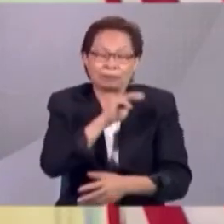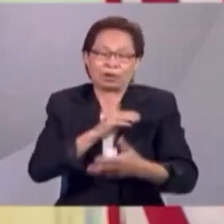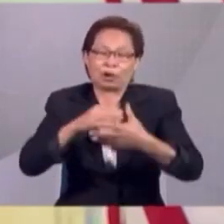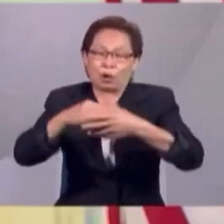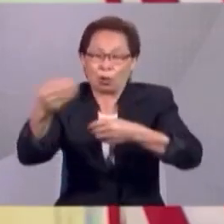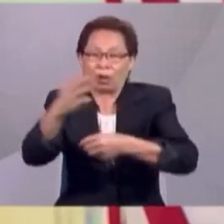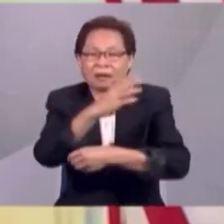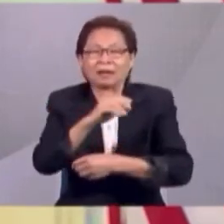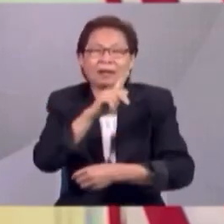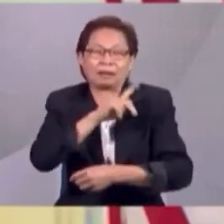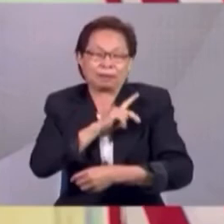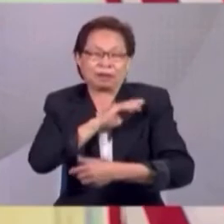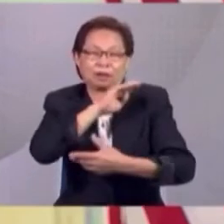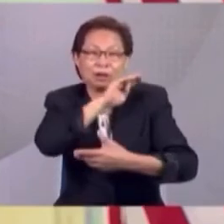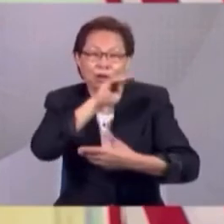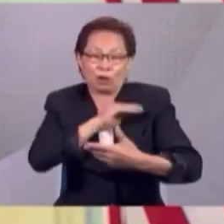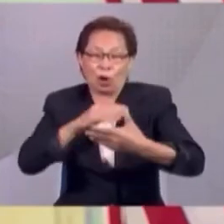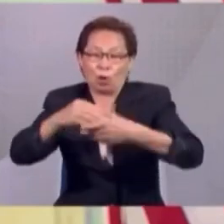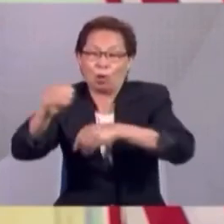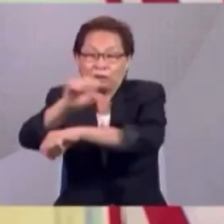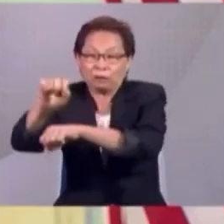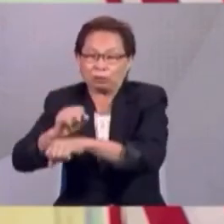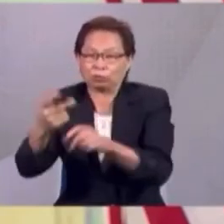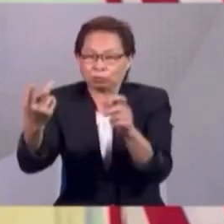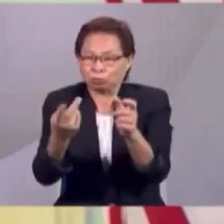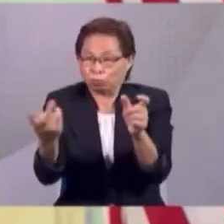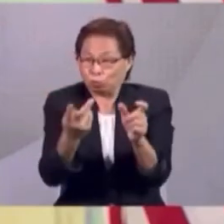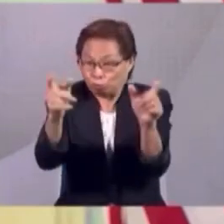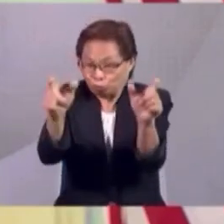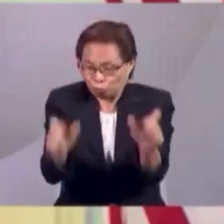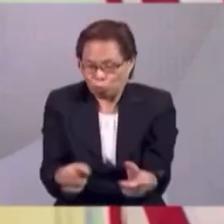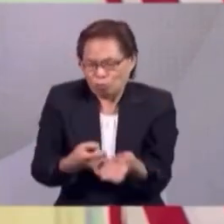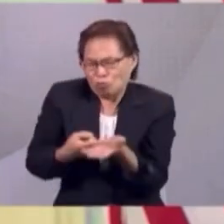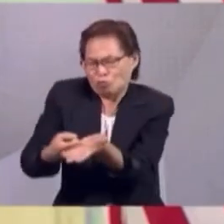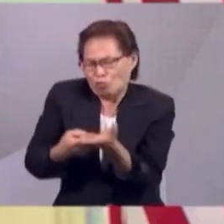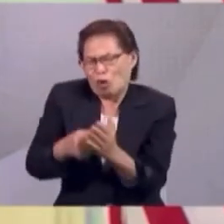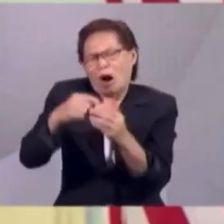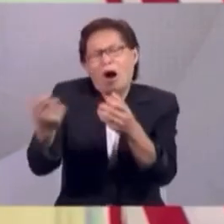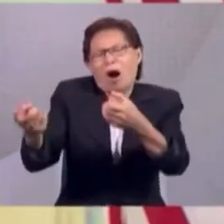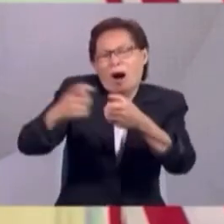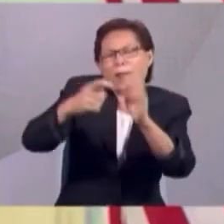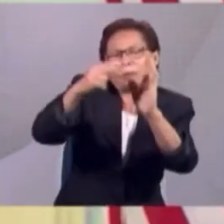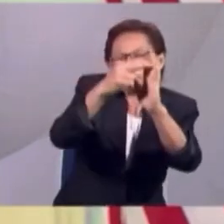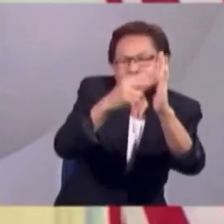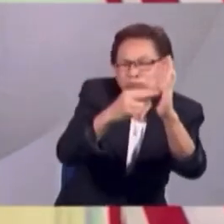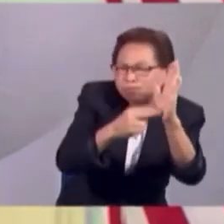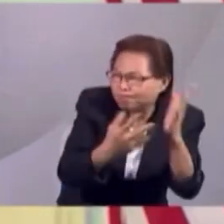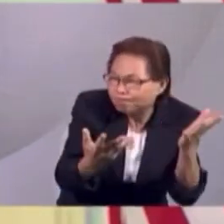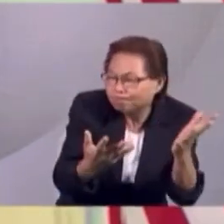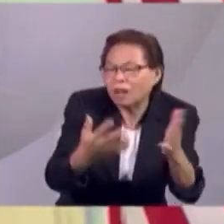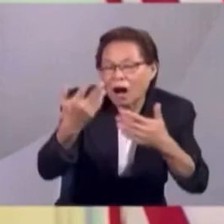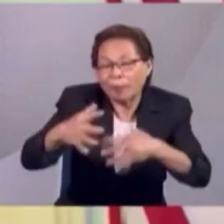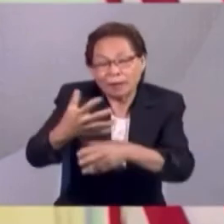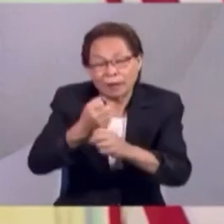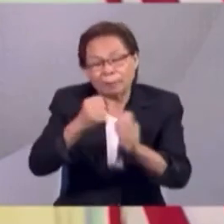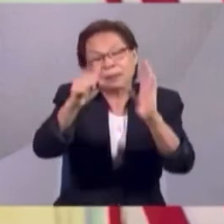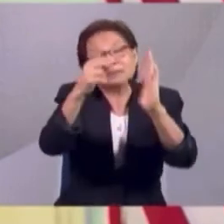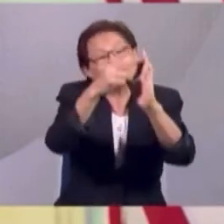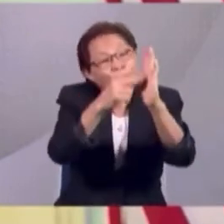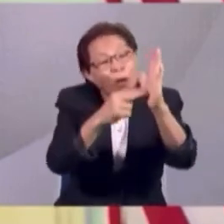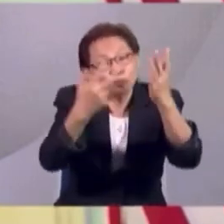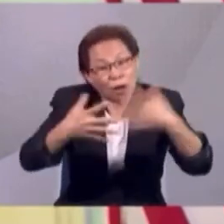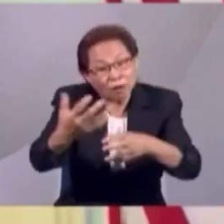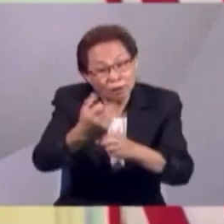KSU Kementerian Luar Singapura untuk mereka berunding tentang syarat dan sebagainya. Selepas mendapat syarat-syarat tersebut yang mereka